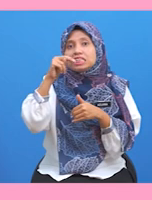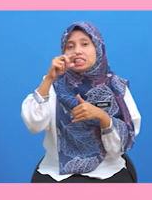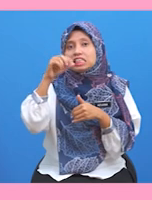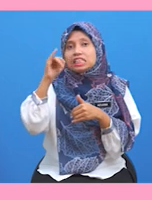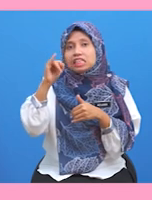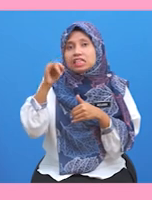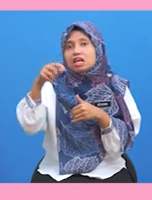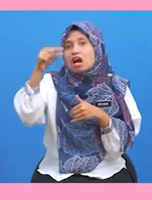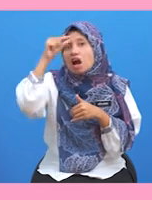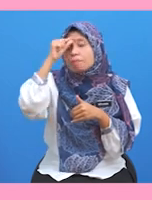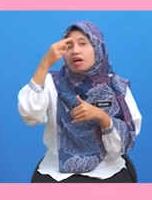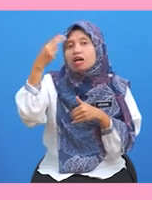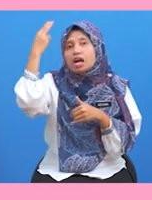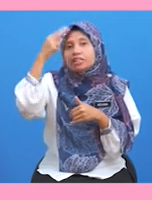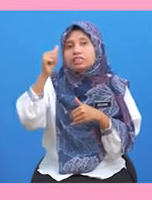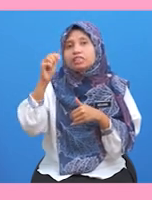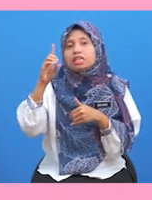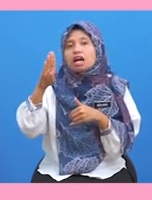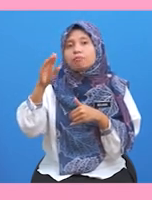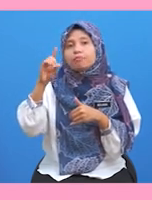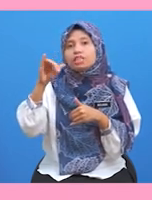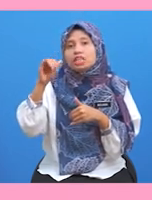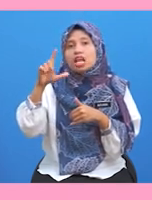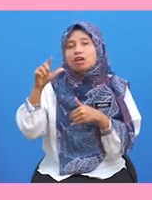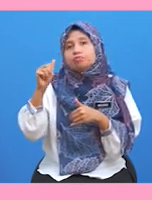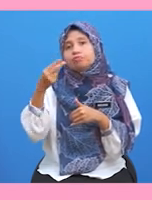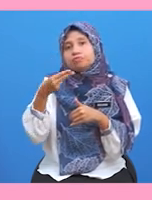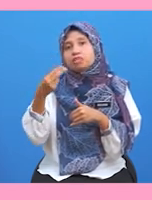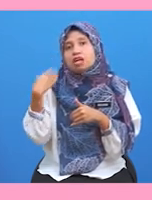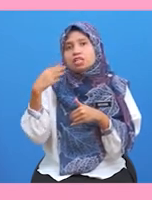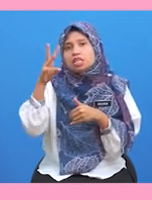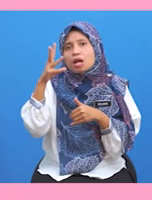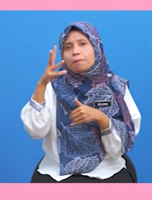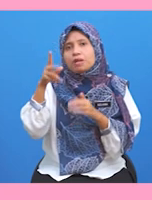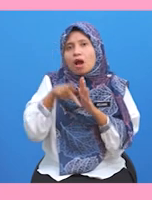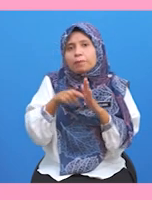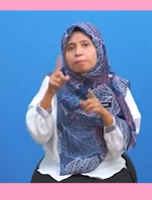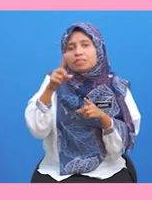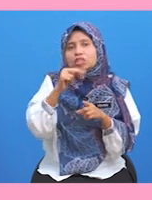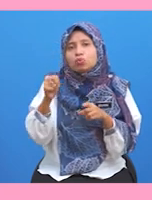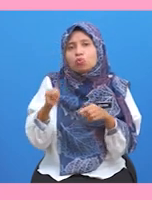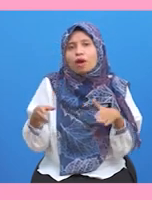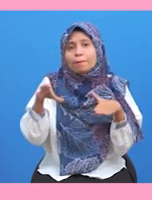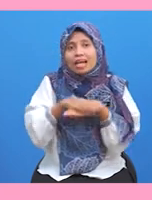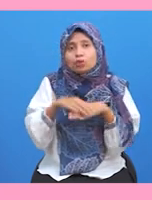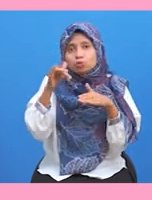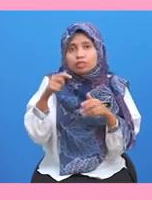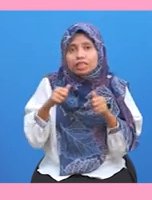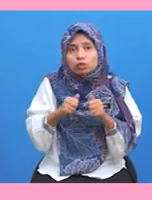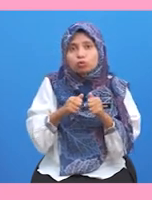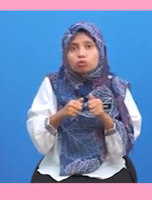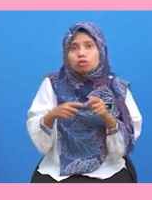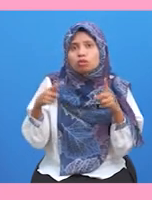ini disertai oleh 16 Persatuan Melayu. Persatuan Kebangsaan Melayu Sarawak,